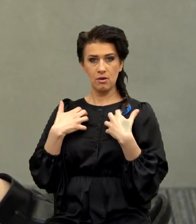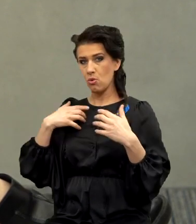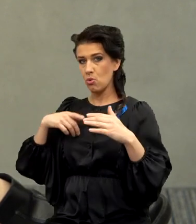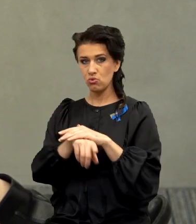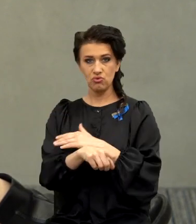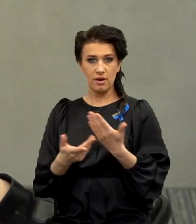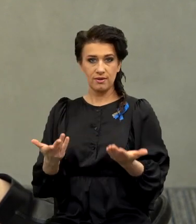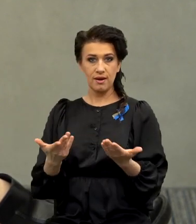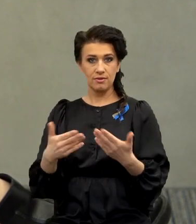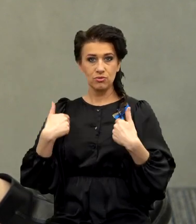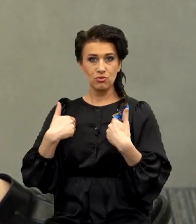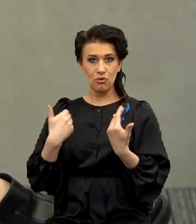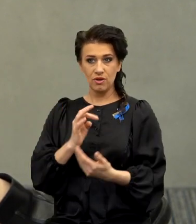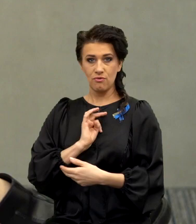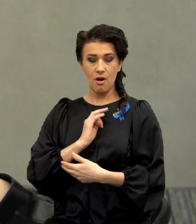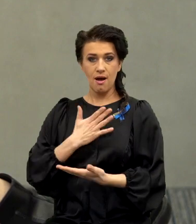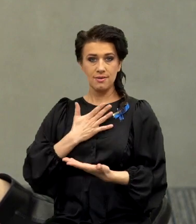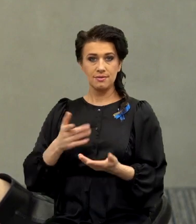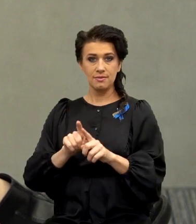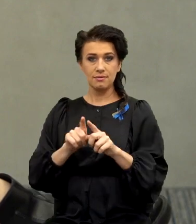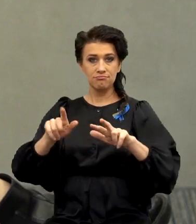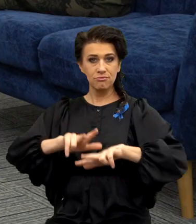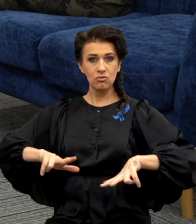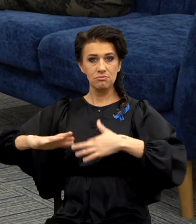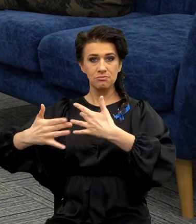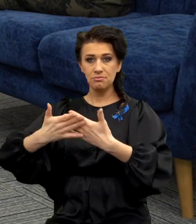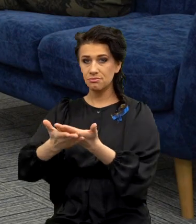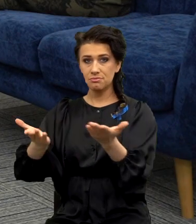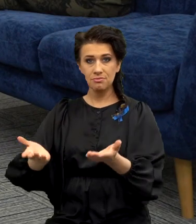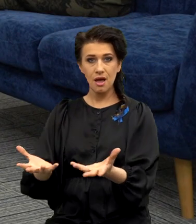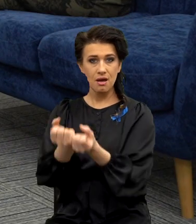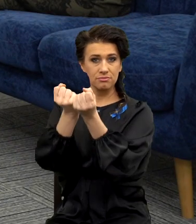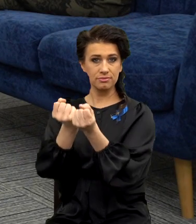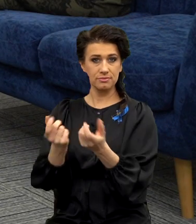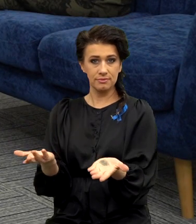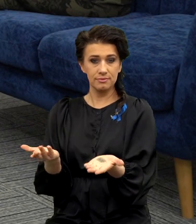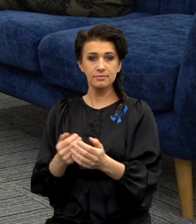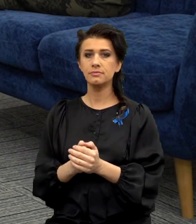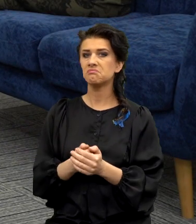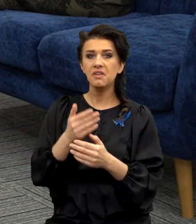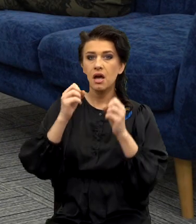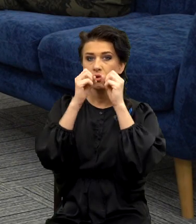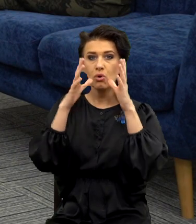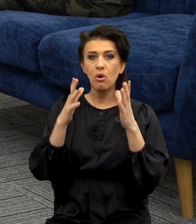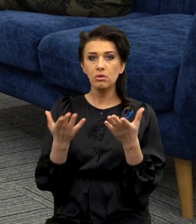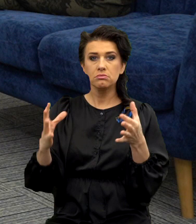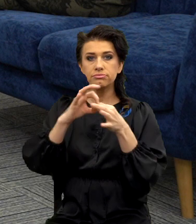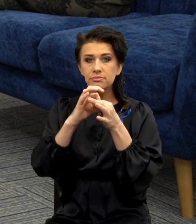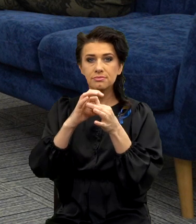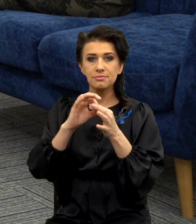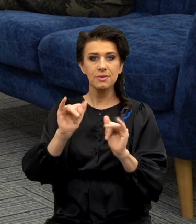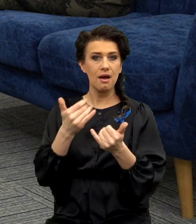uratować życie i zdrowie swoje i swoich najbliższych. Jak to jest, kiedy jesteśmy w szoku?